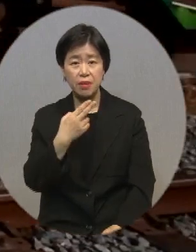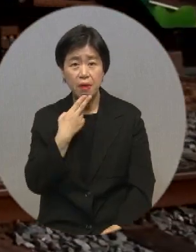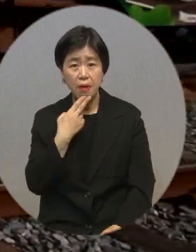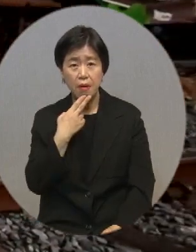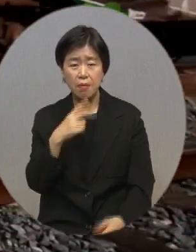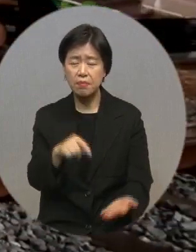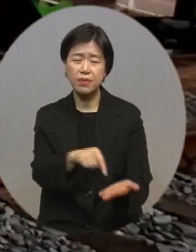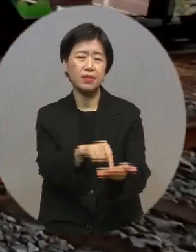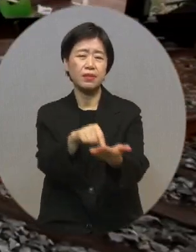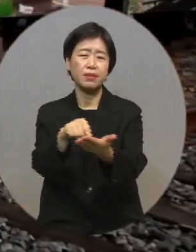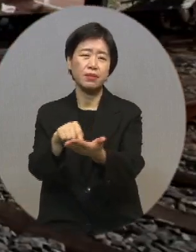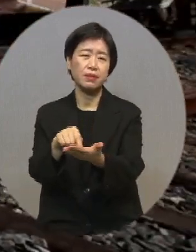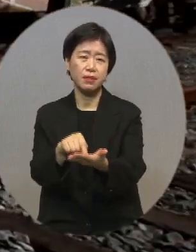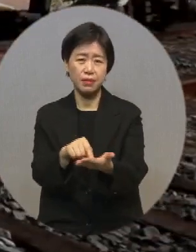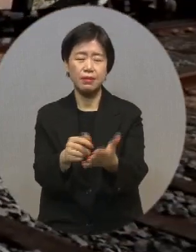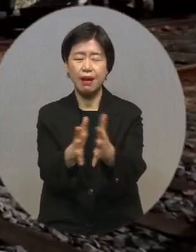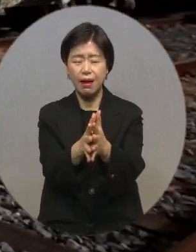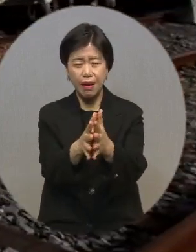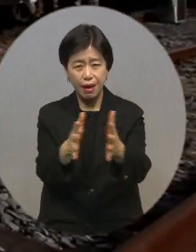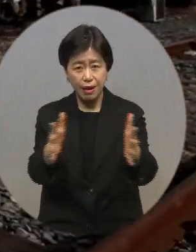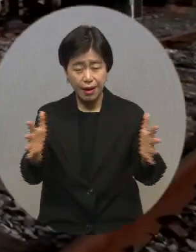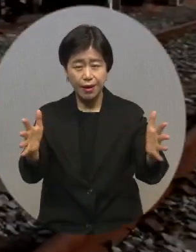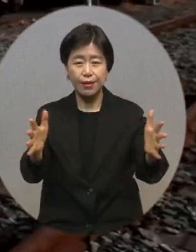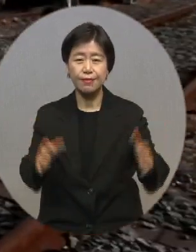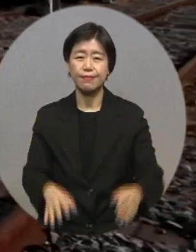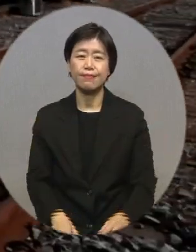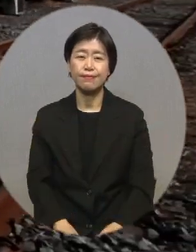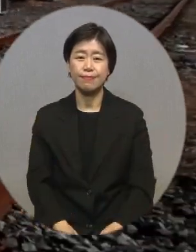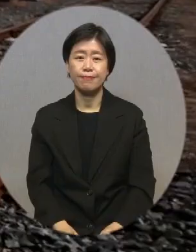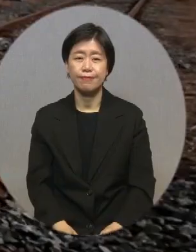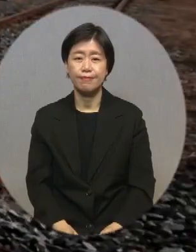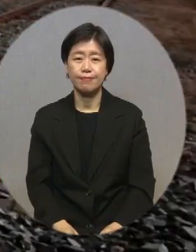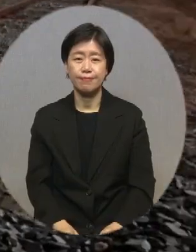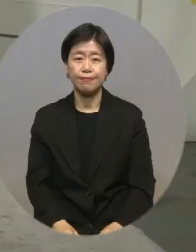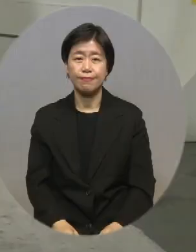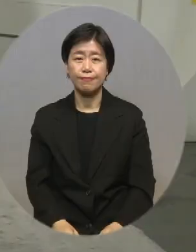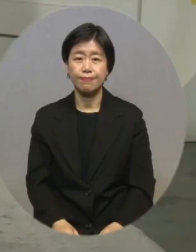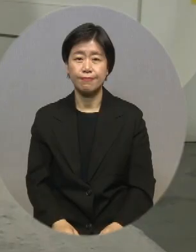쓸쓸한 너의 아파트